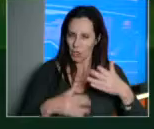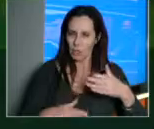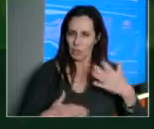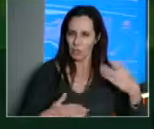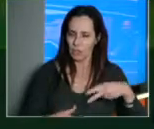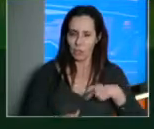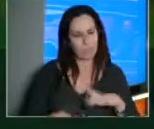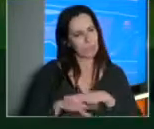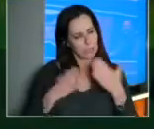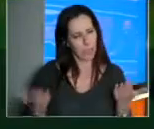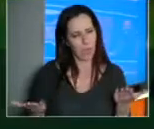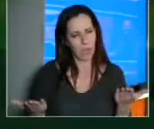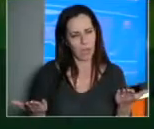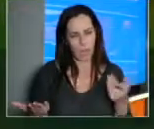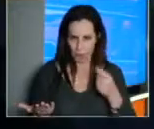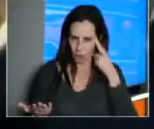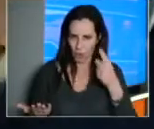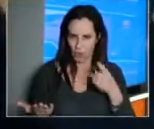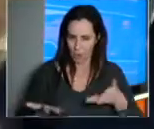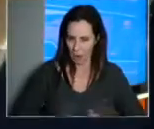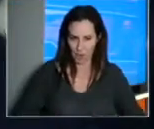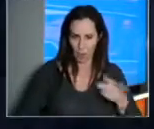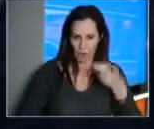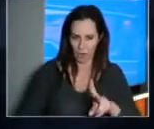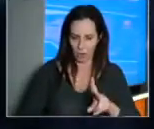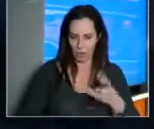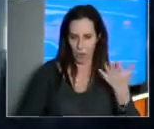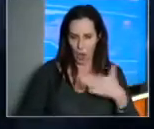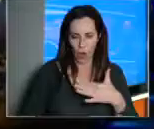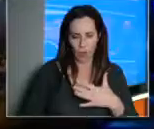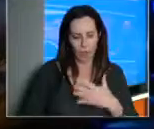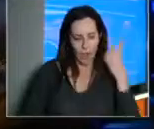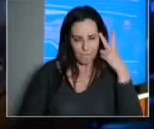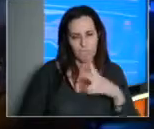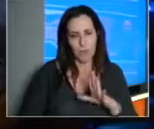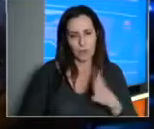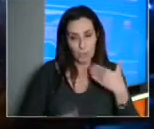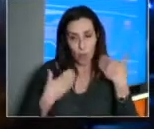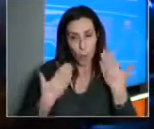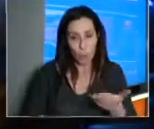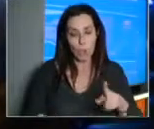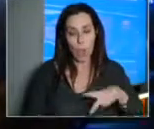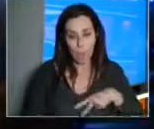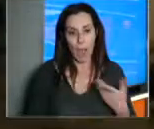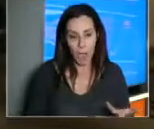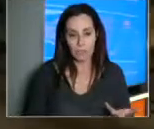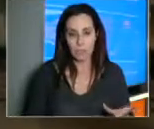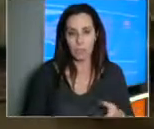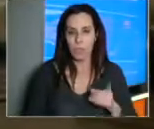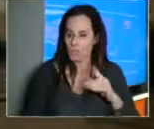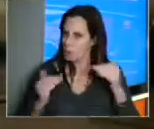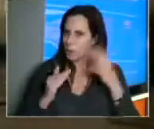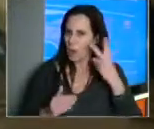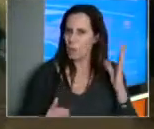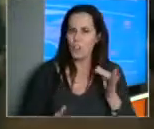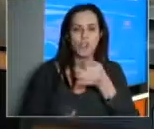הקולנוע. סליחה על האמירה, אבל אתה חושב שאם הבן שלו לא היה נהרג ולא הייתה כזאת אמפתיה ציבורית, לא יודע להגיד היא לך. הייתה נותנת לו לא את לא זה? זה שהוא ראוי זה